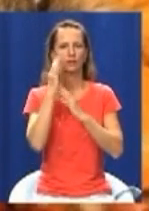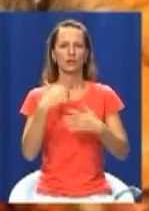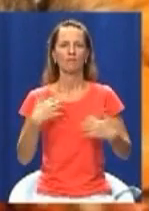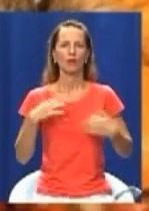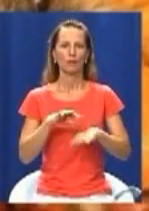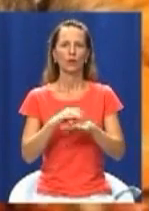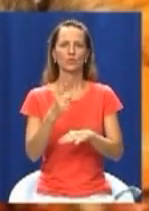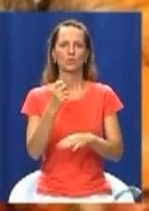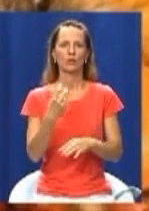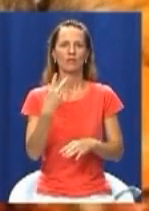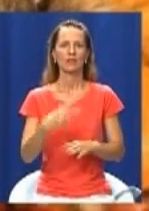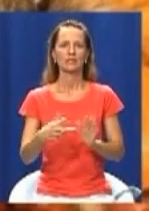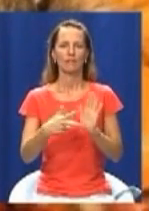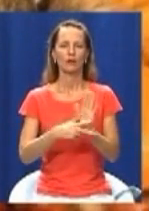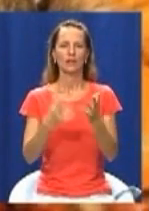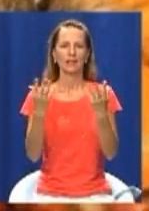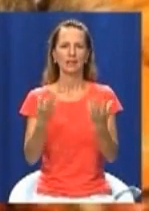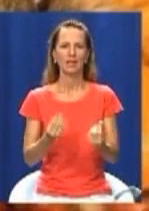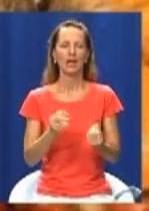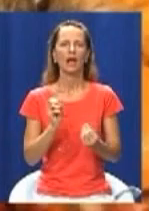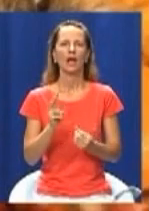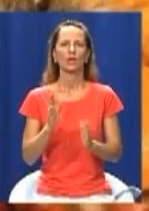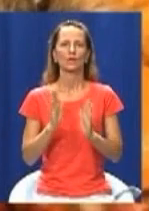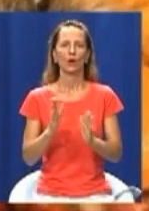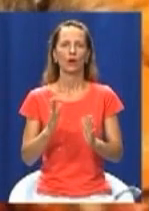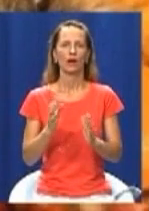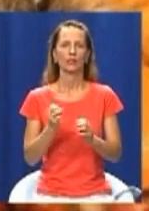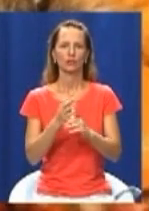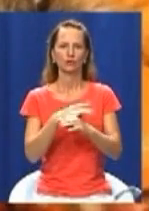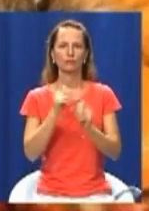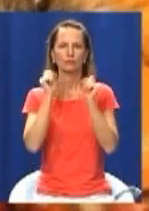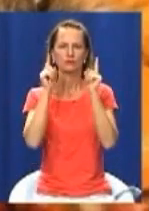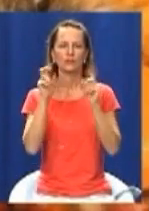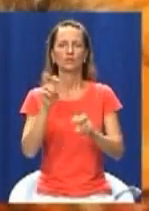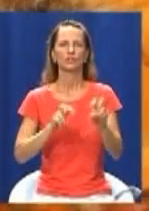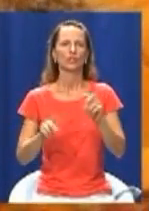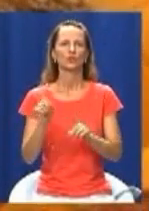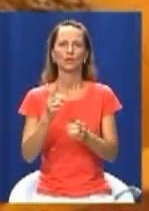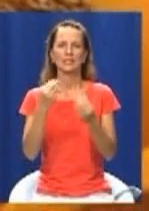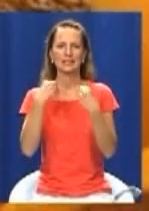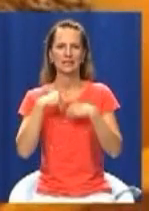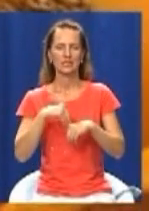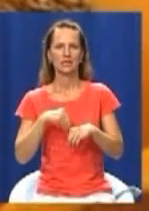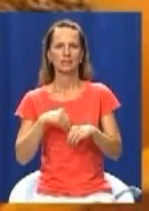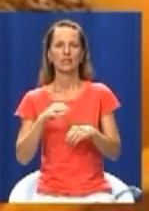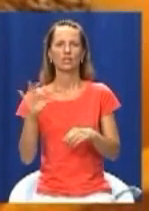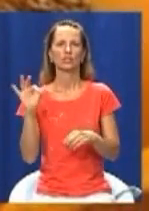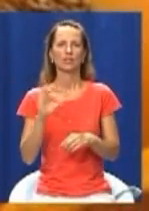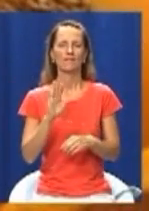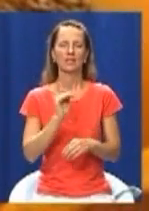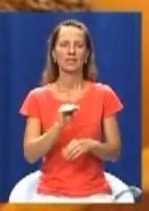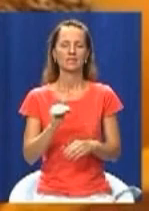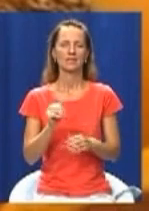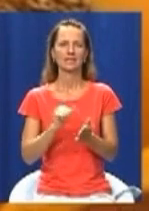проводить 128 днів. Як тільки їжачок прокидається, він шукає, щоб з'їсти. Часто в дитячих